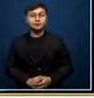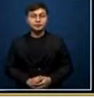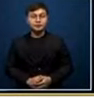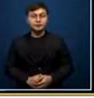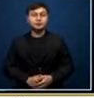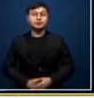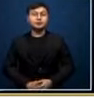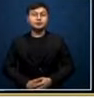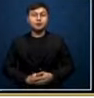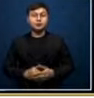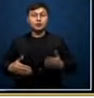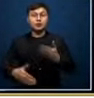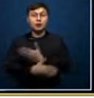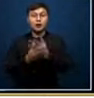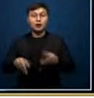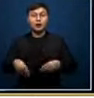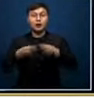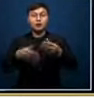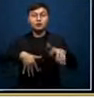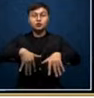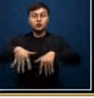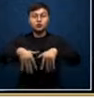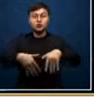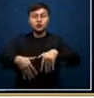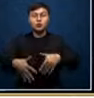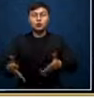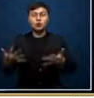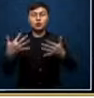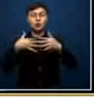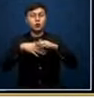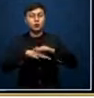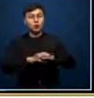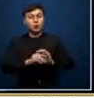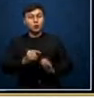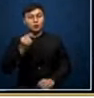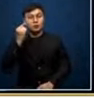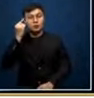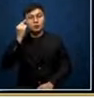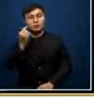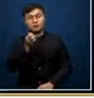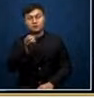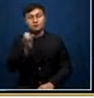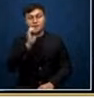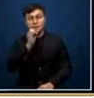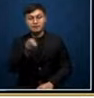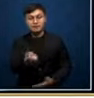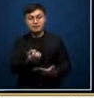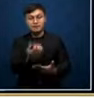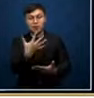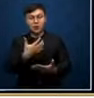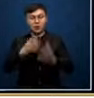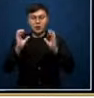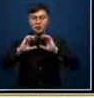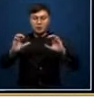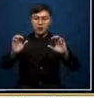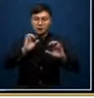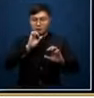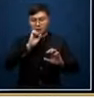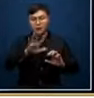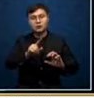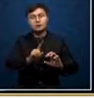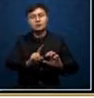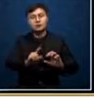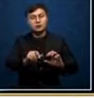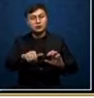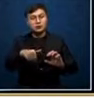การเปิดโอกาสให้ประชาชนเข้ามามีส่วนร่วมในการที่จะได้บอกว่าการให้บริการของแต่ละหน่วยงานนะฮะ